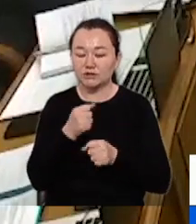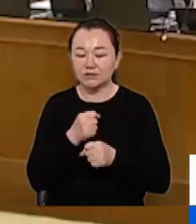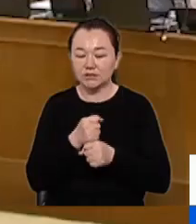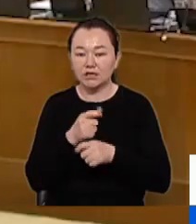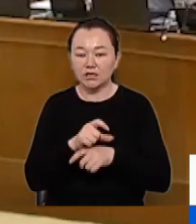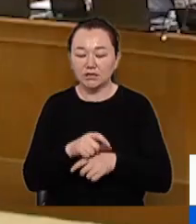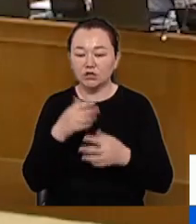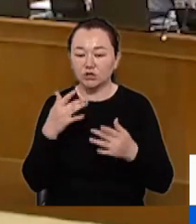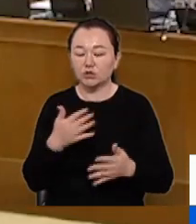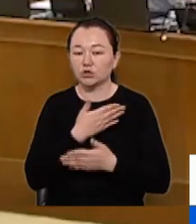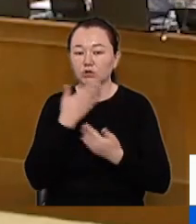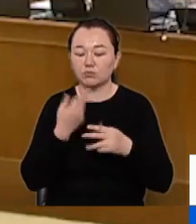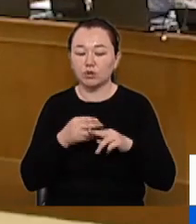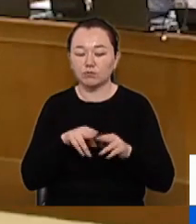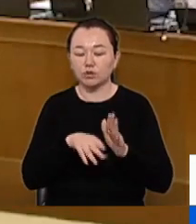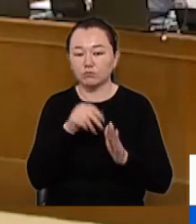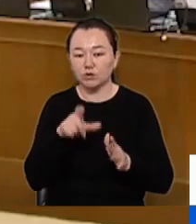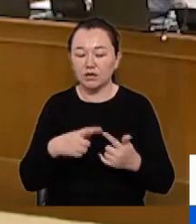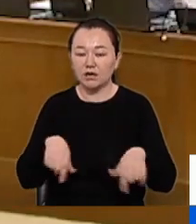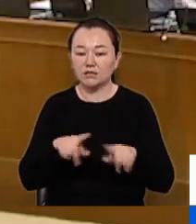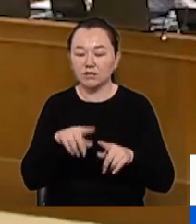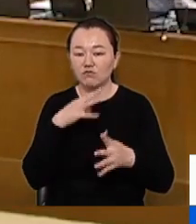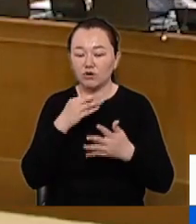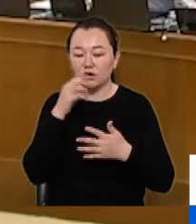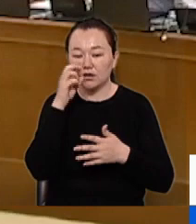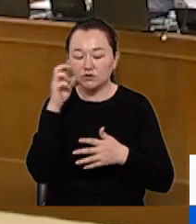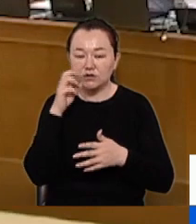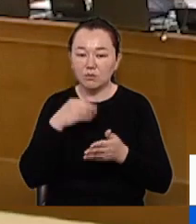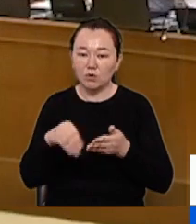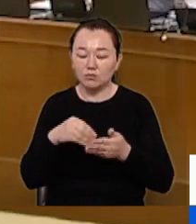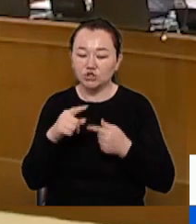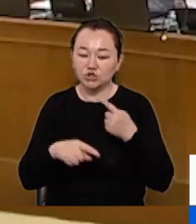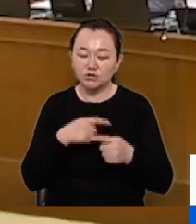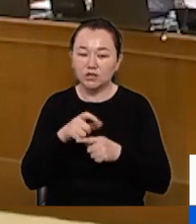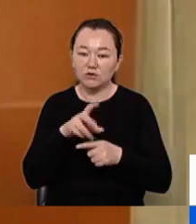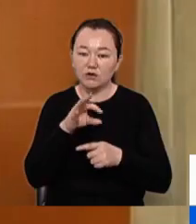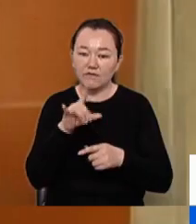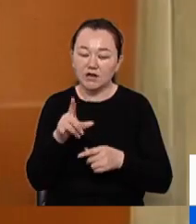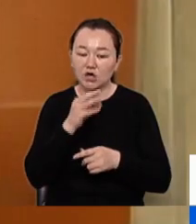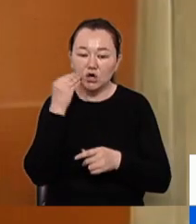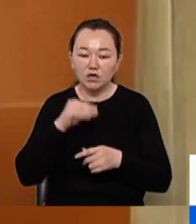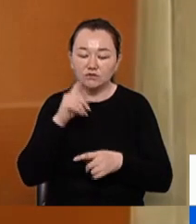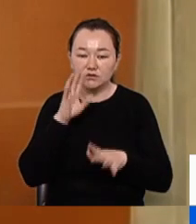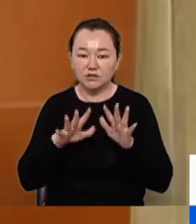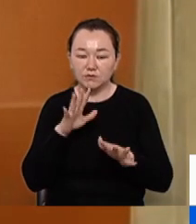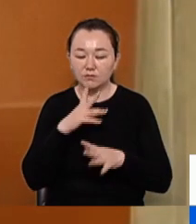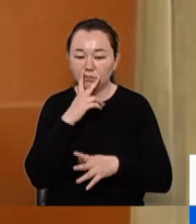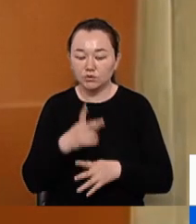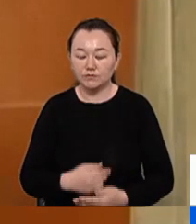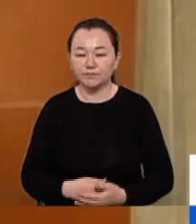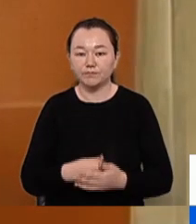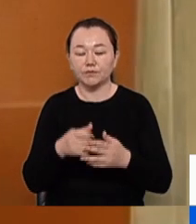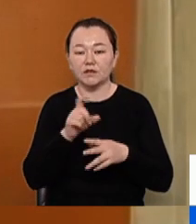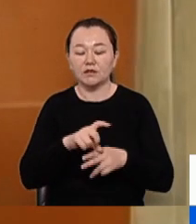жамылғыларға сұраныс жоқ. Сондықтан депутат мекемелердің мемлекеттік сатып алу арқылы алып жатқан тауарларының сапасына күмәнмен қарайды. Бұл